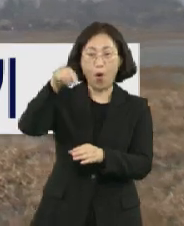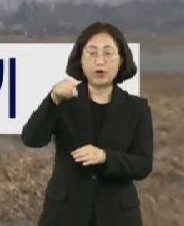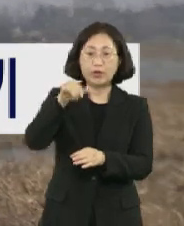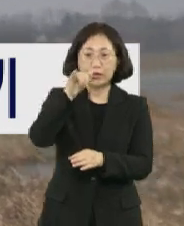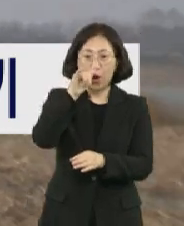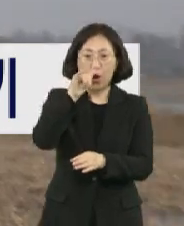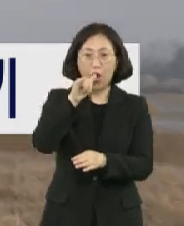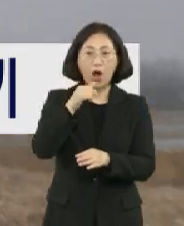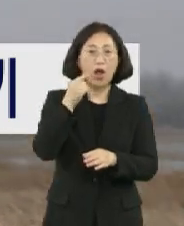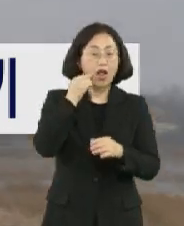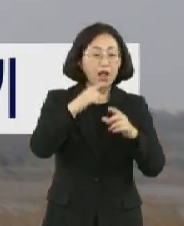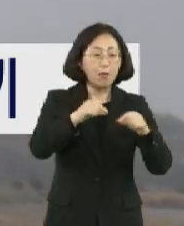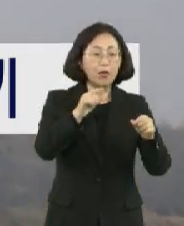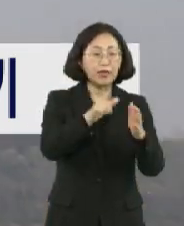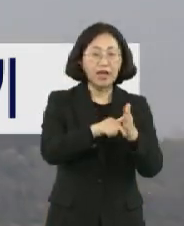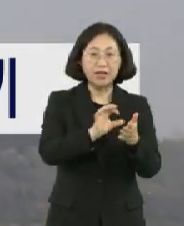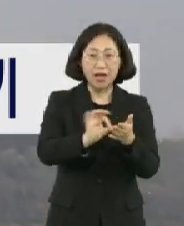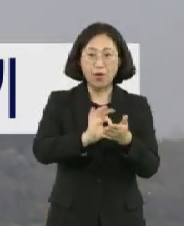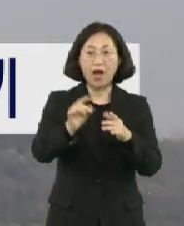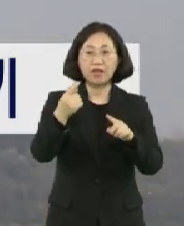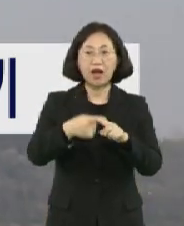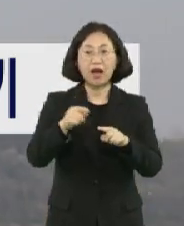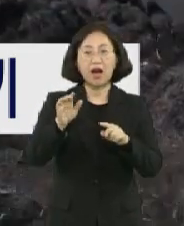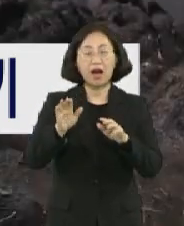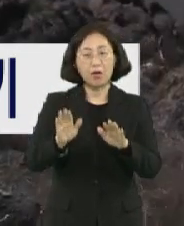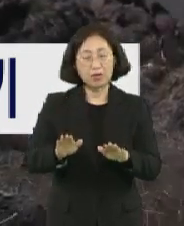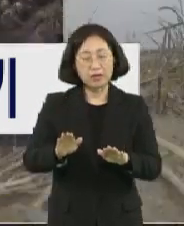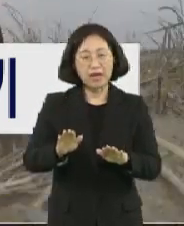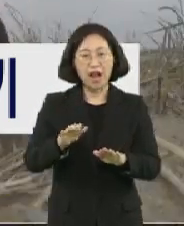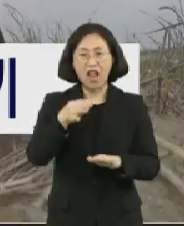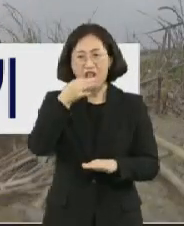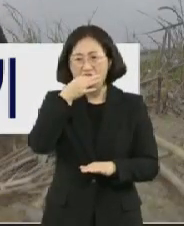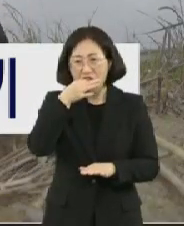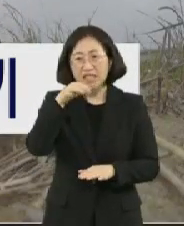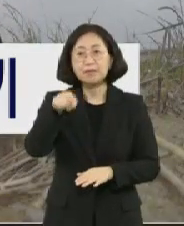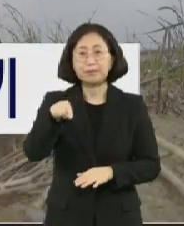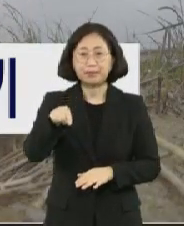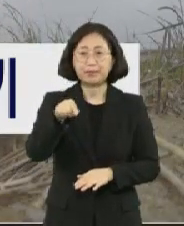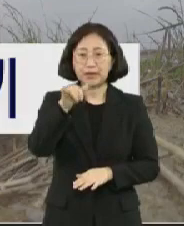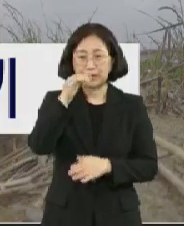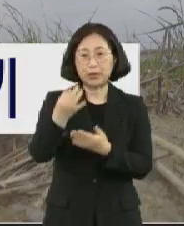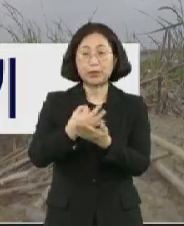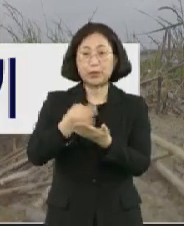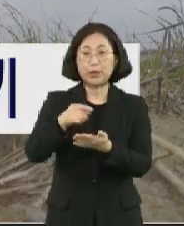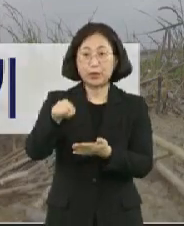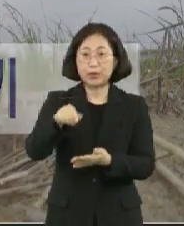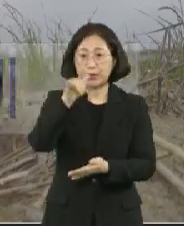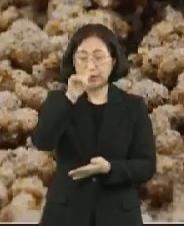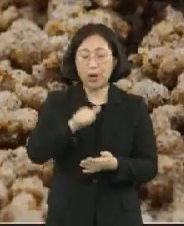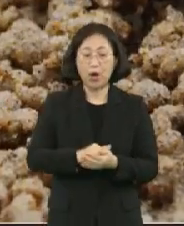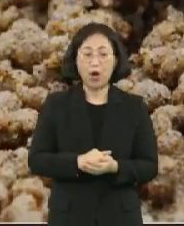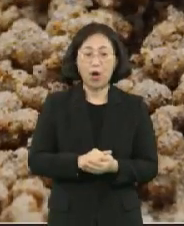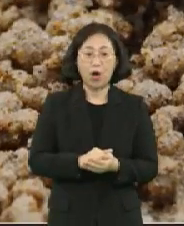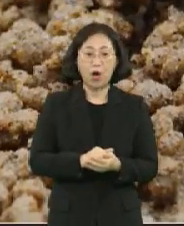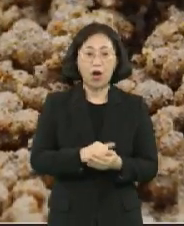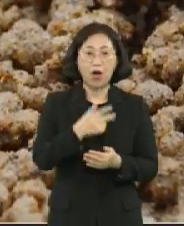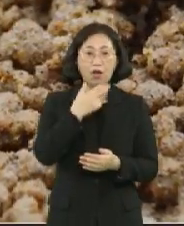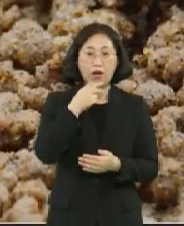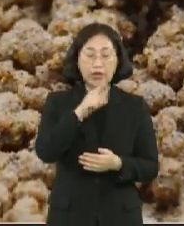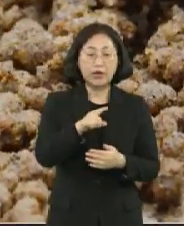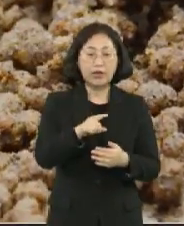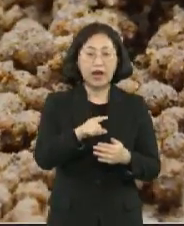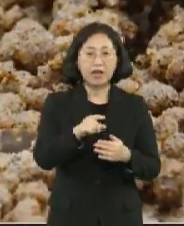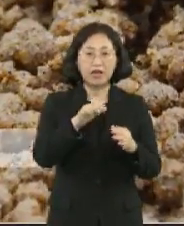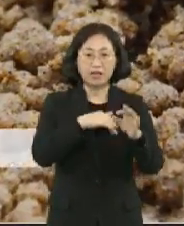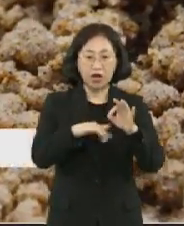지금은 오욕의 역사 현장으로 남았습니다. 정부와 충남도가 오염된 토양을 정화하고 서해 갯벌과